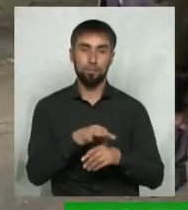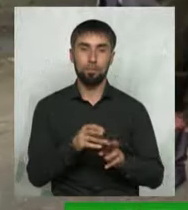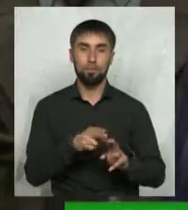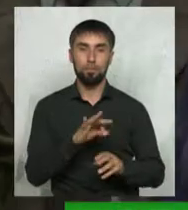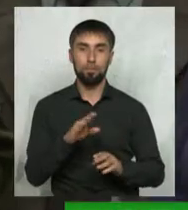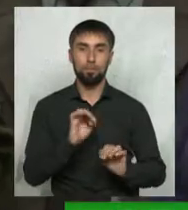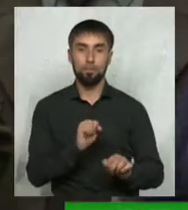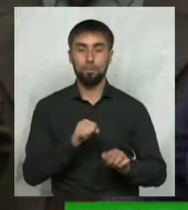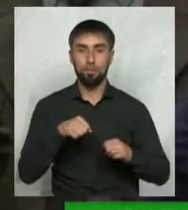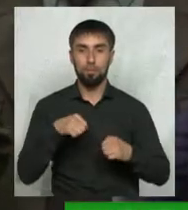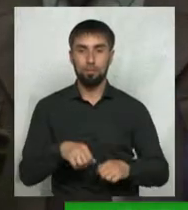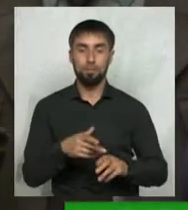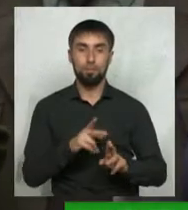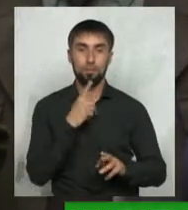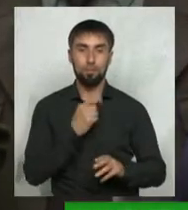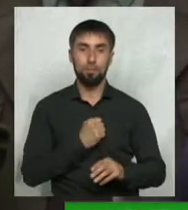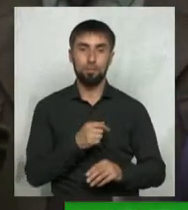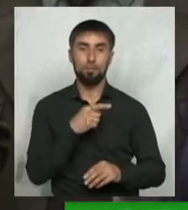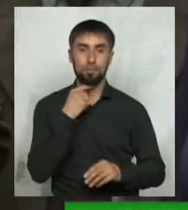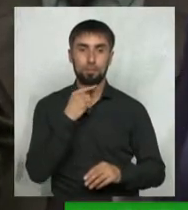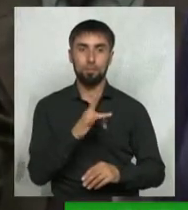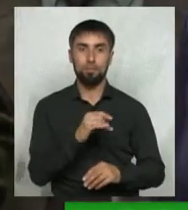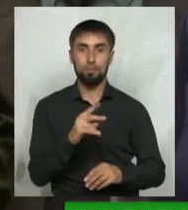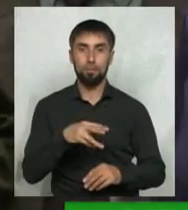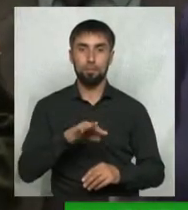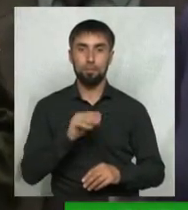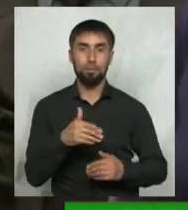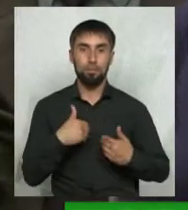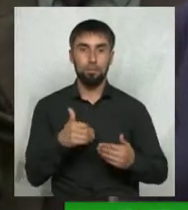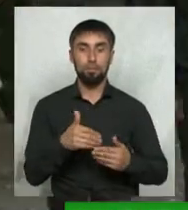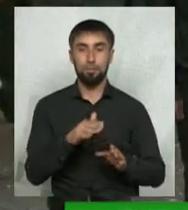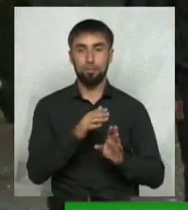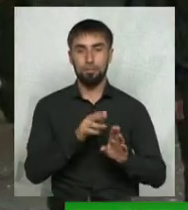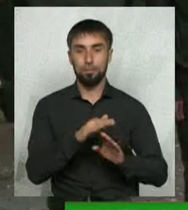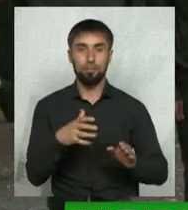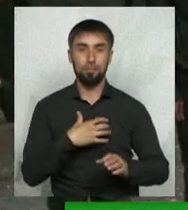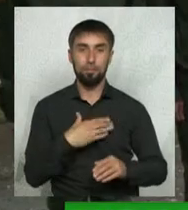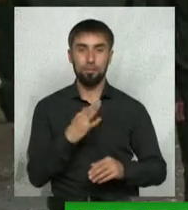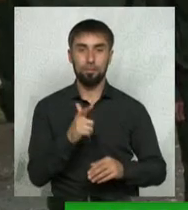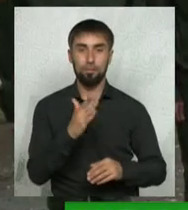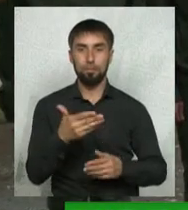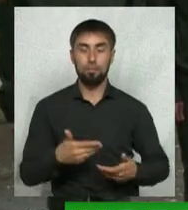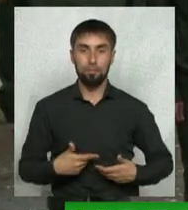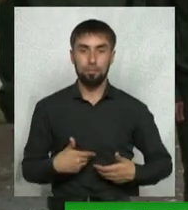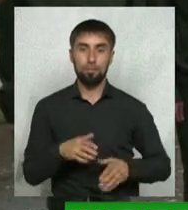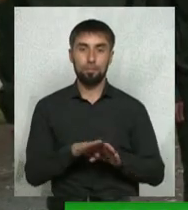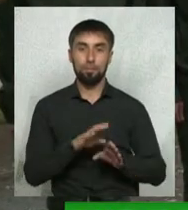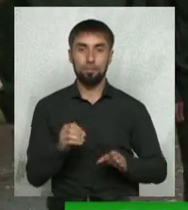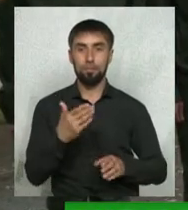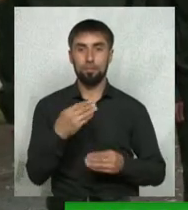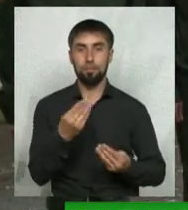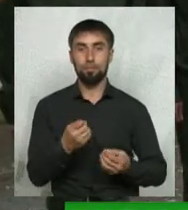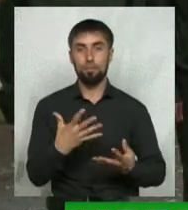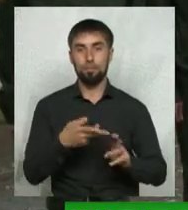по защите прав военнослужащих Ингушетии Радимхан Магушкова поздравила ребят с этим важным шагом в их жизни. Также дала